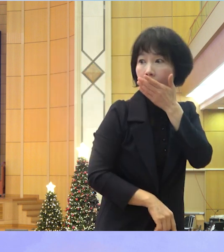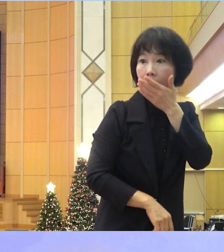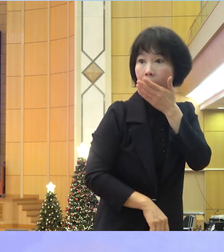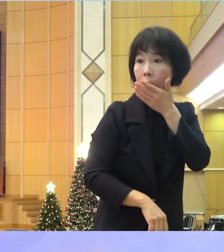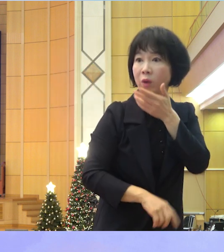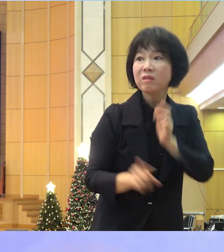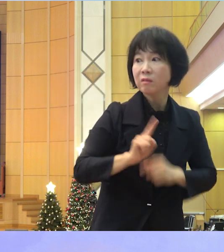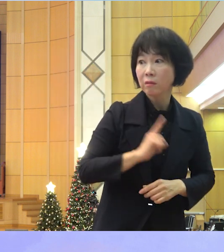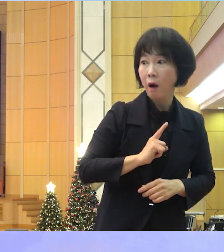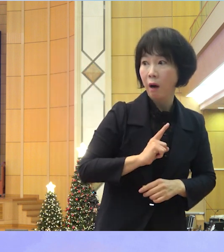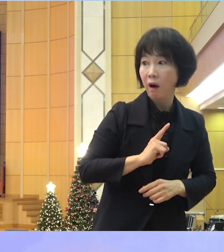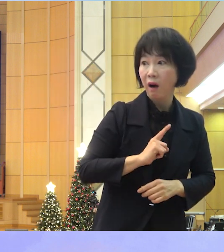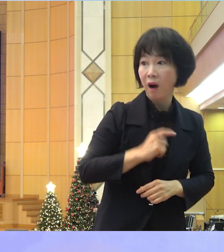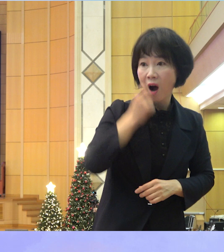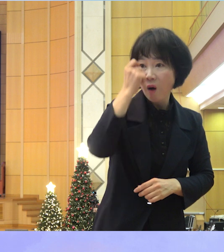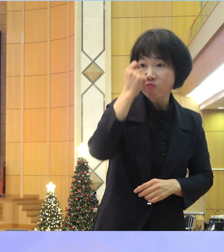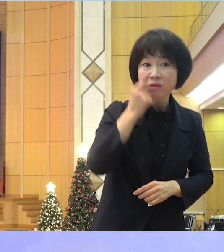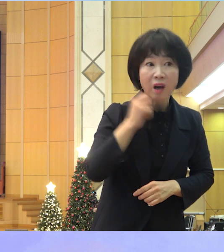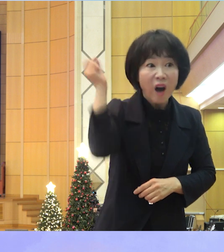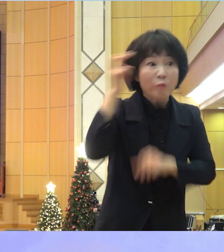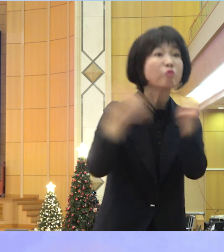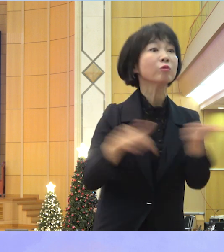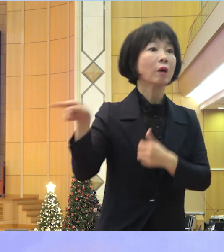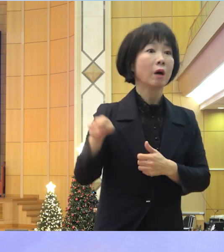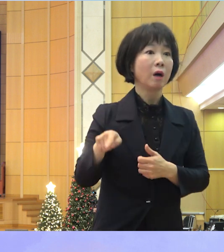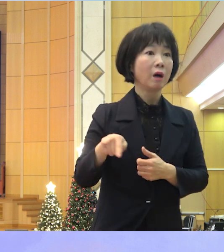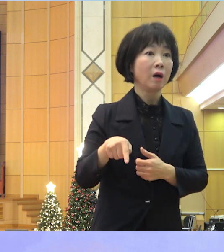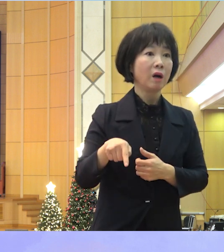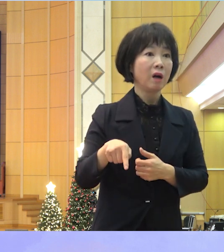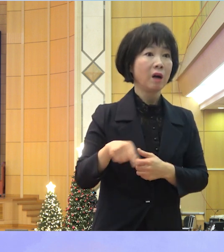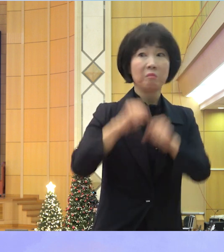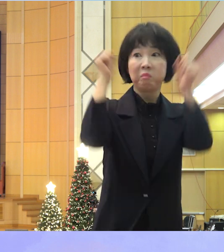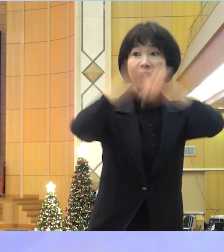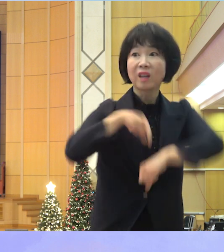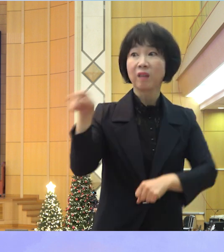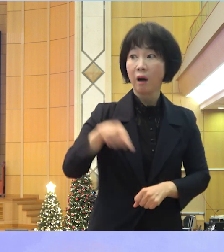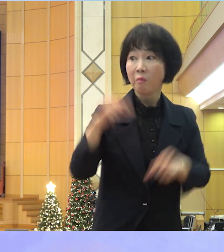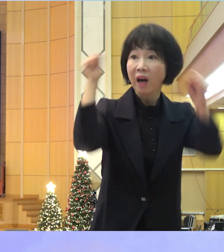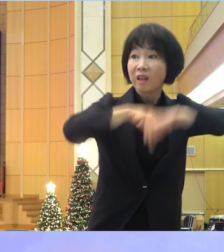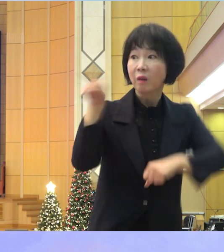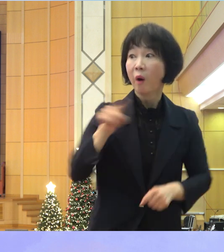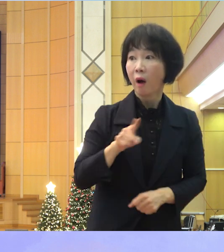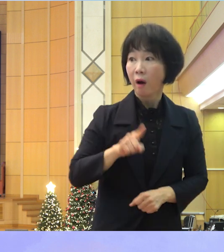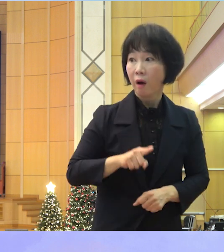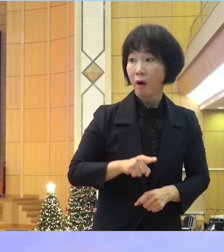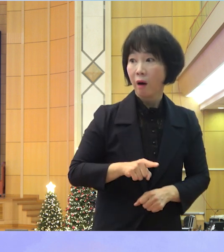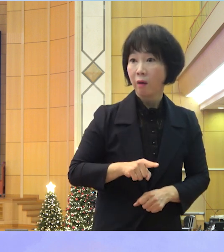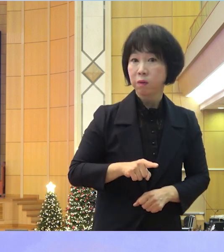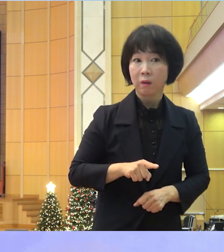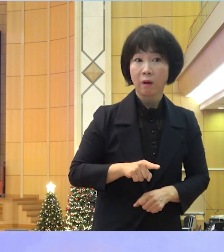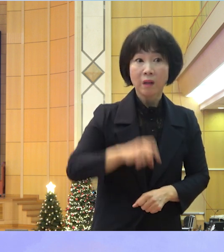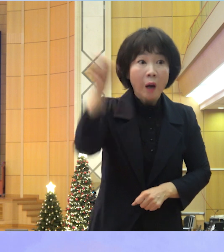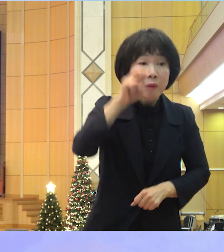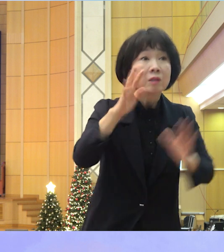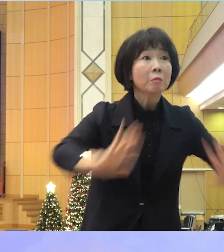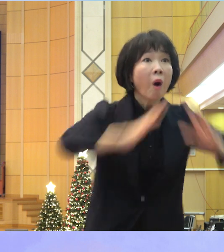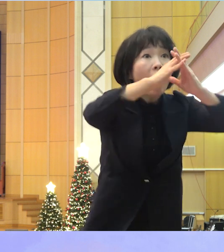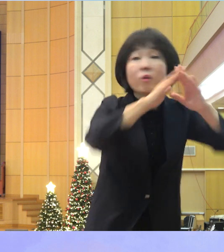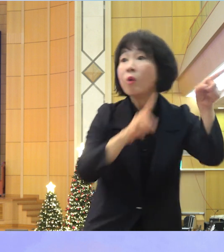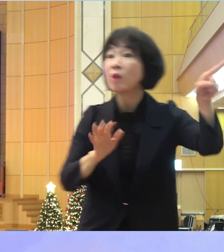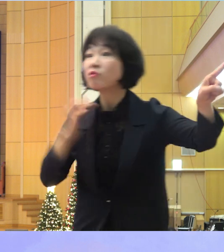그런데 그게 오늘날에는 그 집이 관광지가 돼가지고, 관광지가